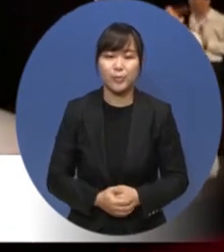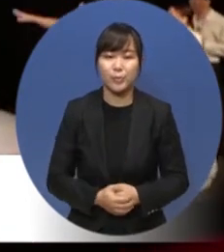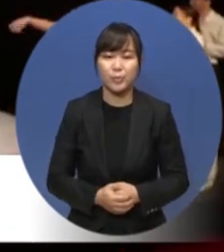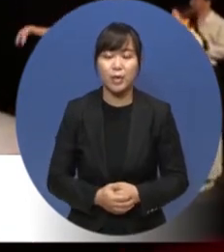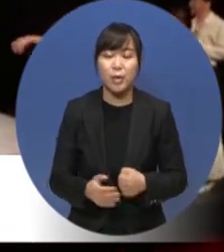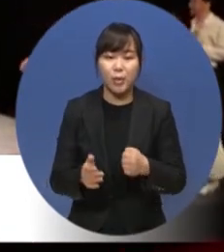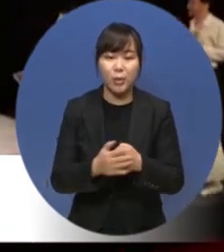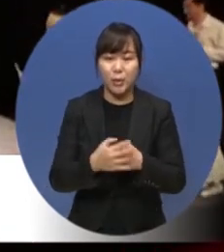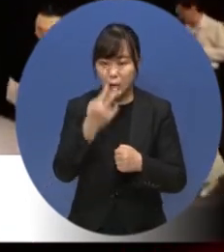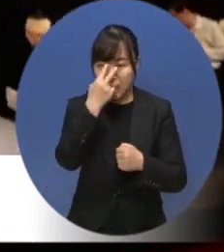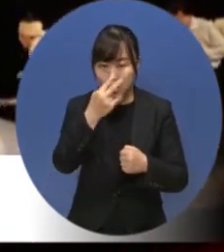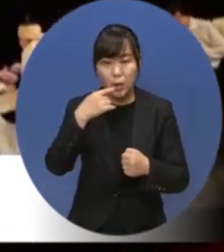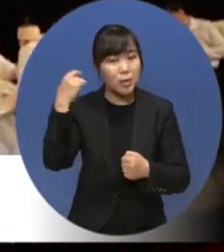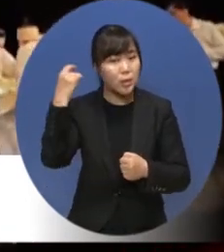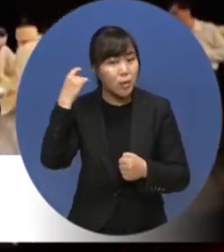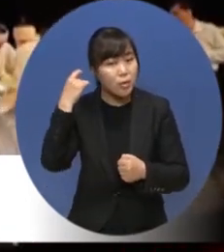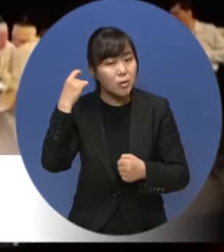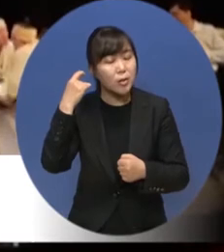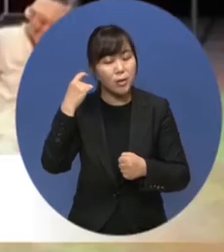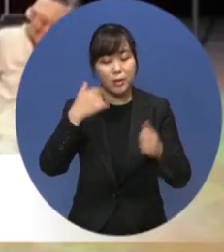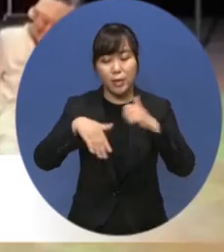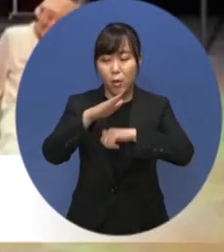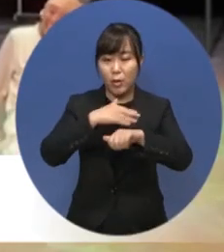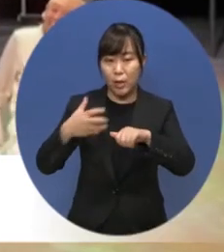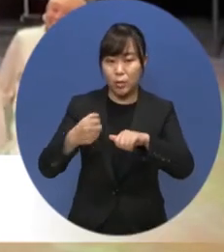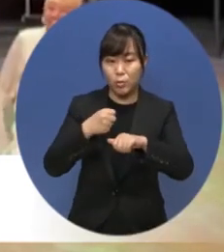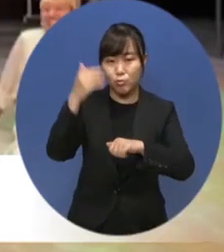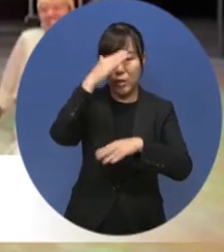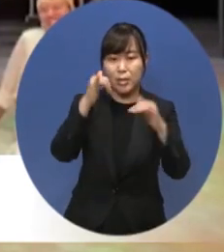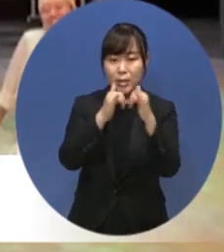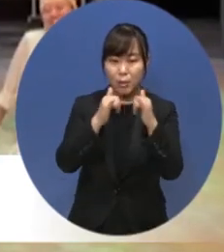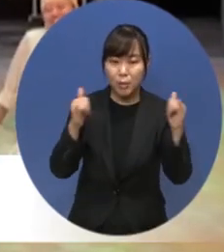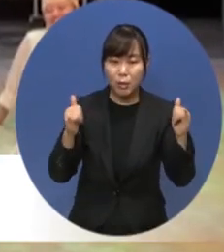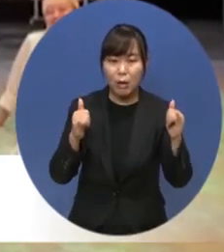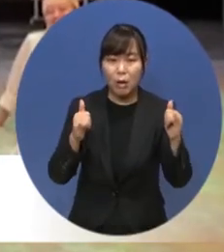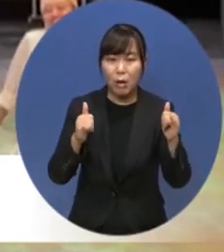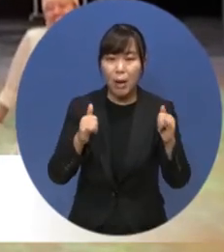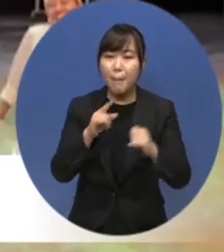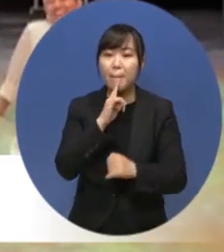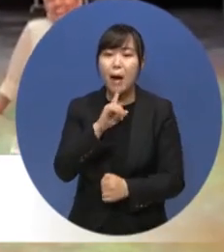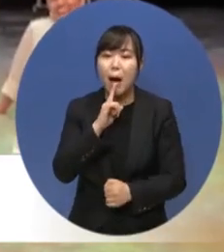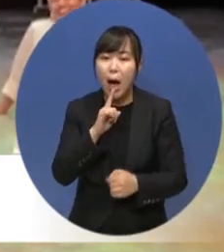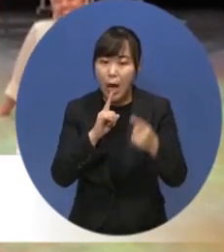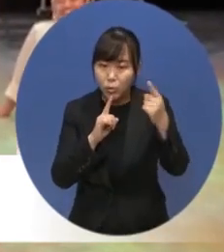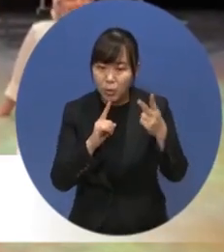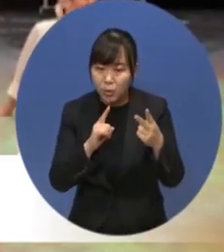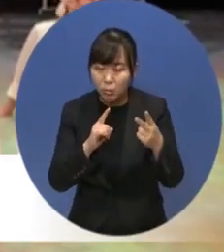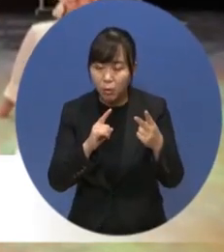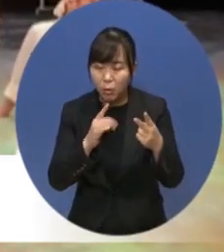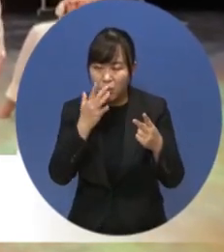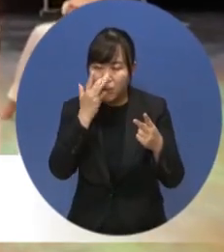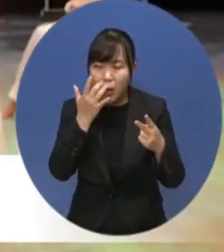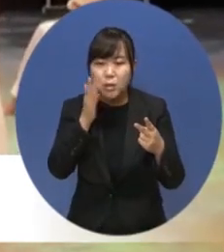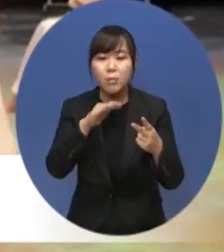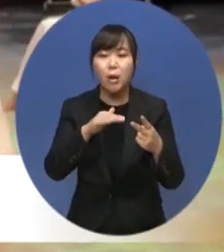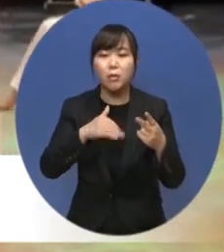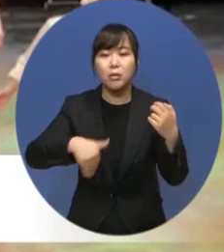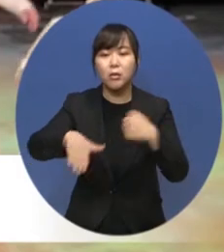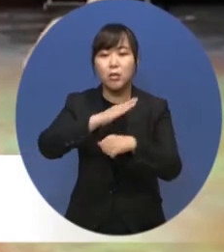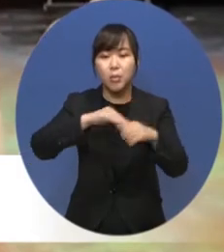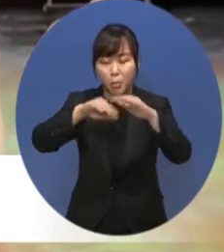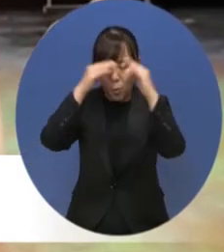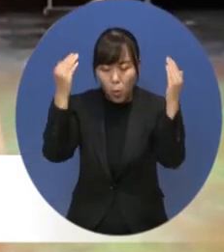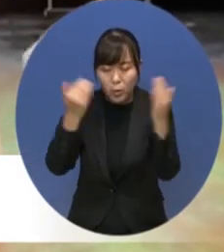어떤 그런 시청각적인 이미지를 통해서 관객들이 설령 대사 한두 마디 이렇게 못 알아들어도 작품